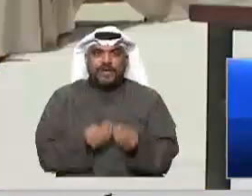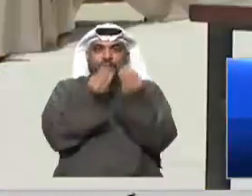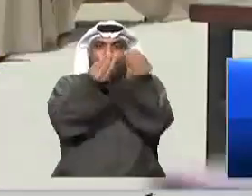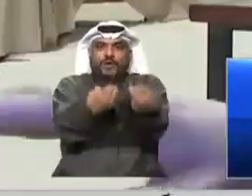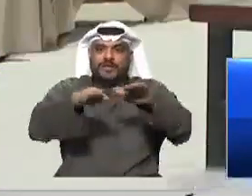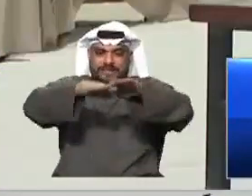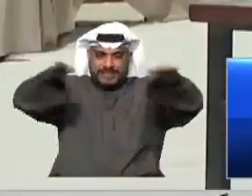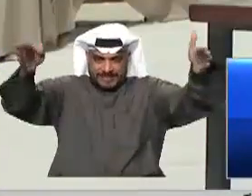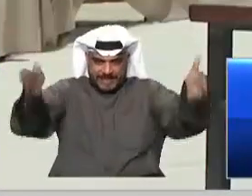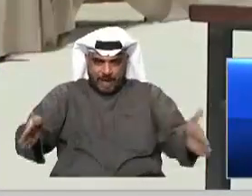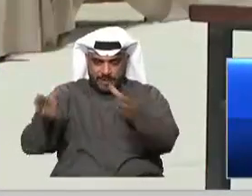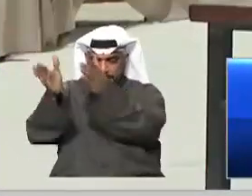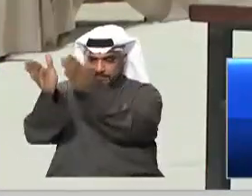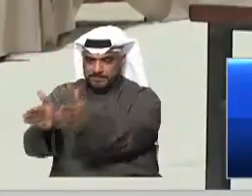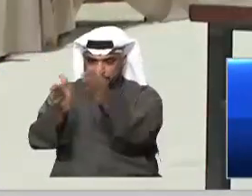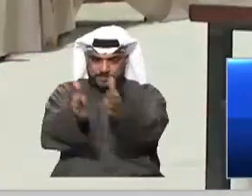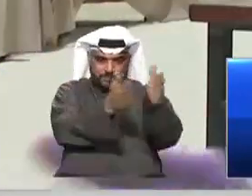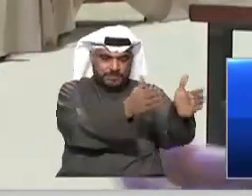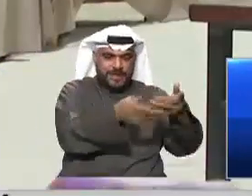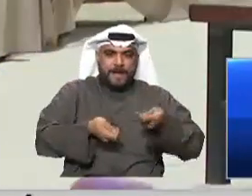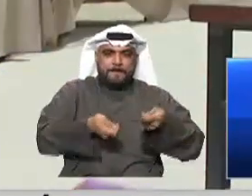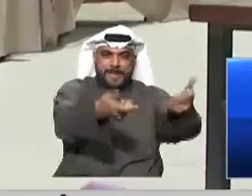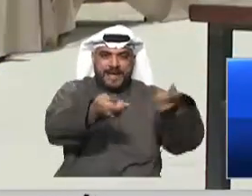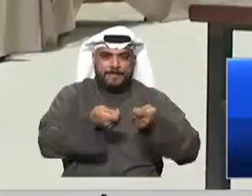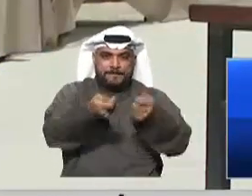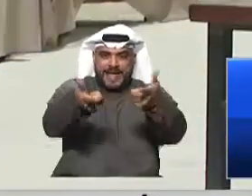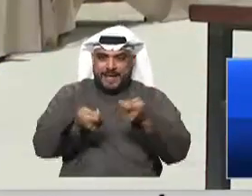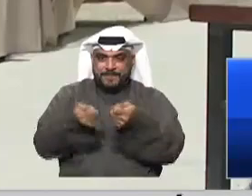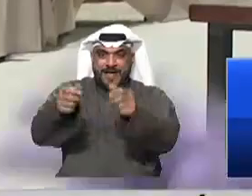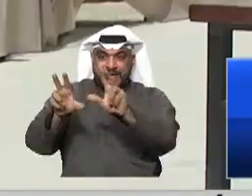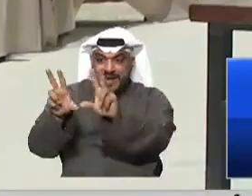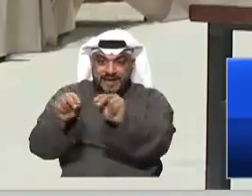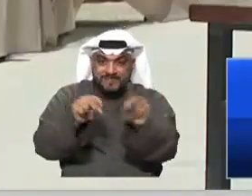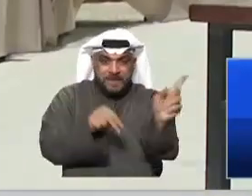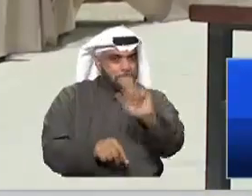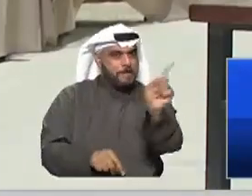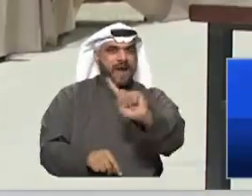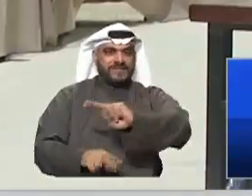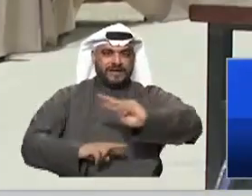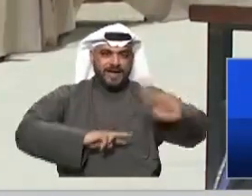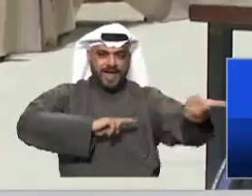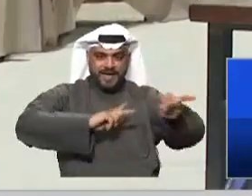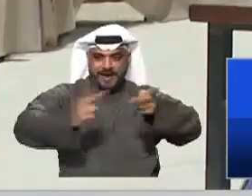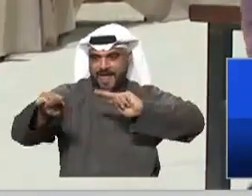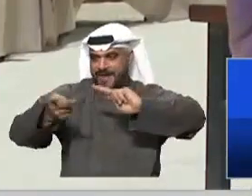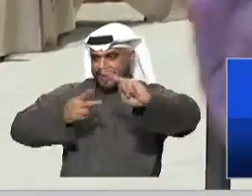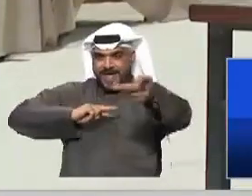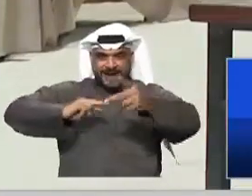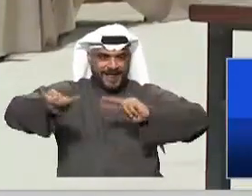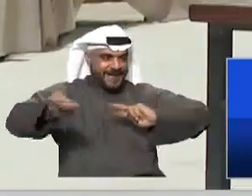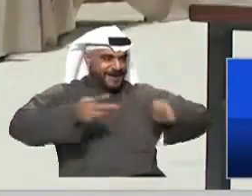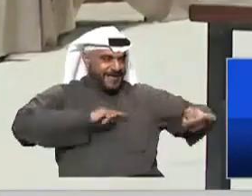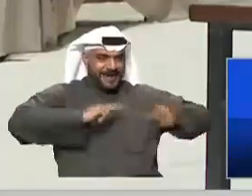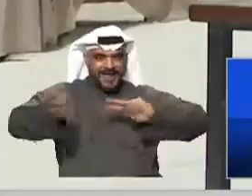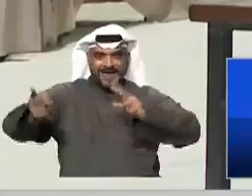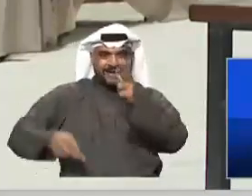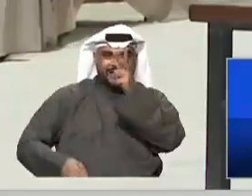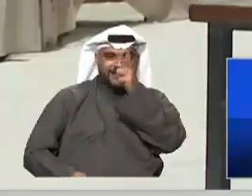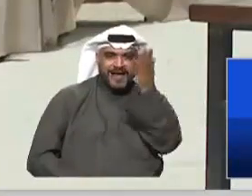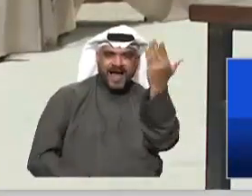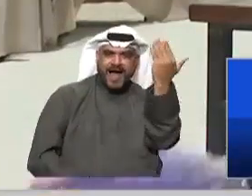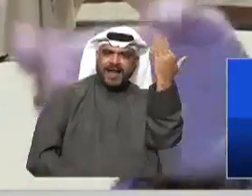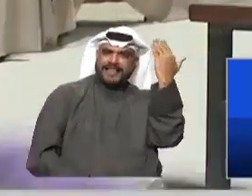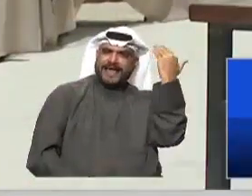كل المشاركين ماكو واحد نفس الثانيه الاشياء التراثيه